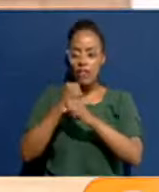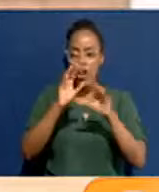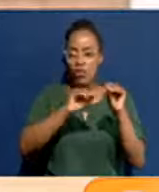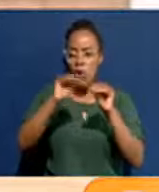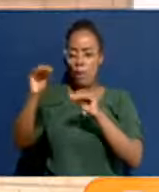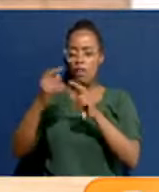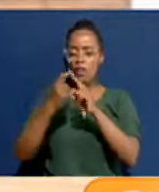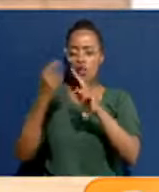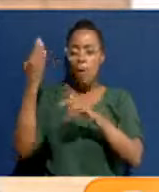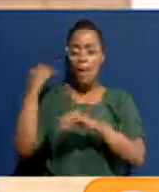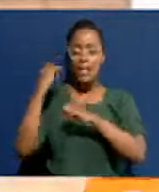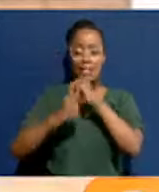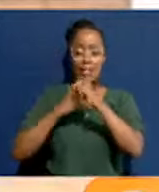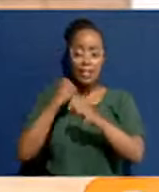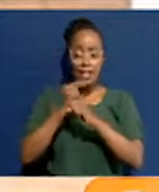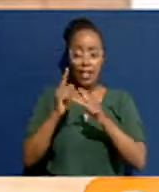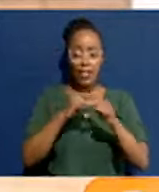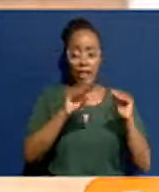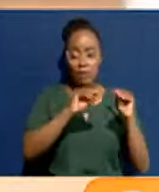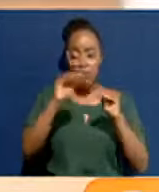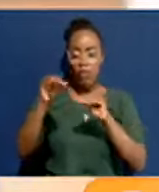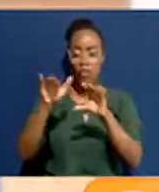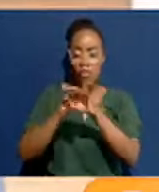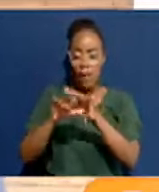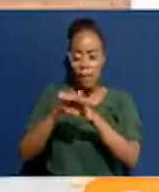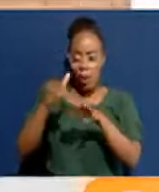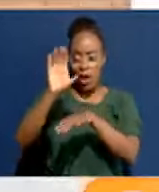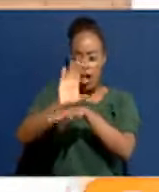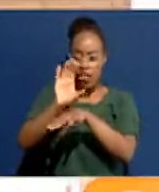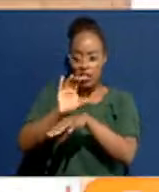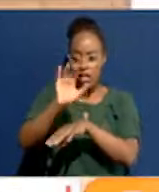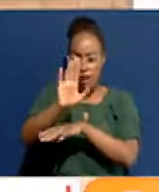toka mwaka jana. Akapeleka wafasi wake huko kwa sababu ya